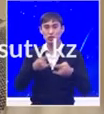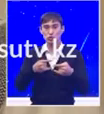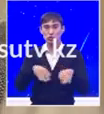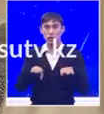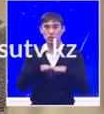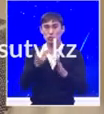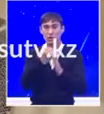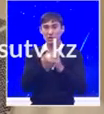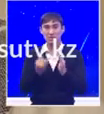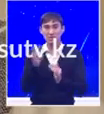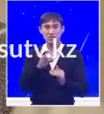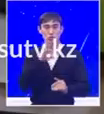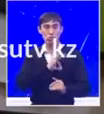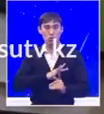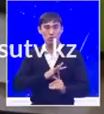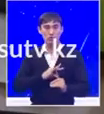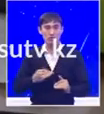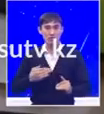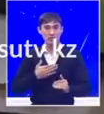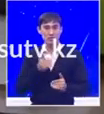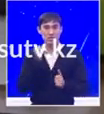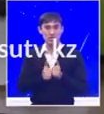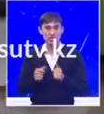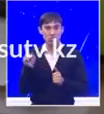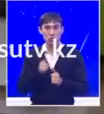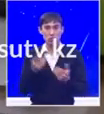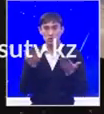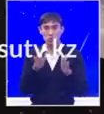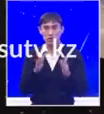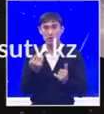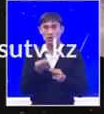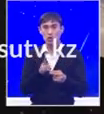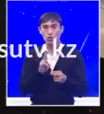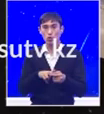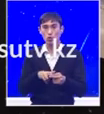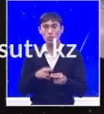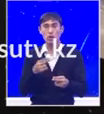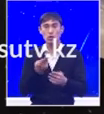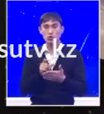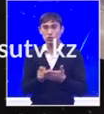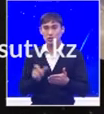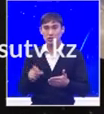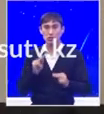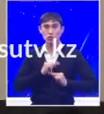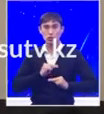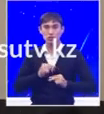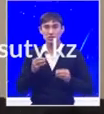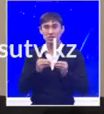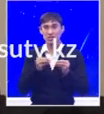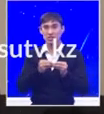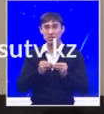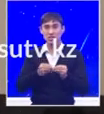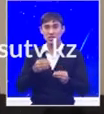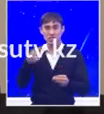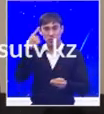программами интерес у пользователей вызывает ежедневный поток событий над которым кроме журналистов трудятся десятки знатоков своего